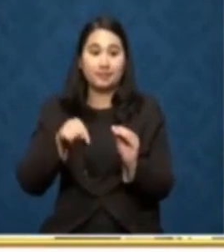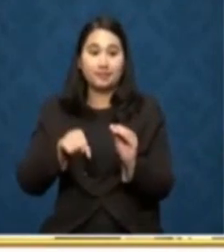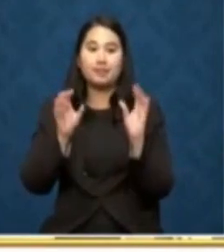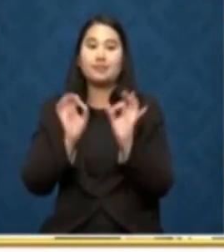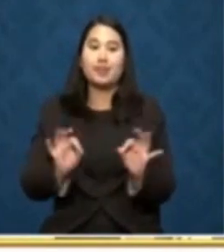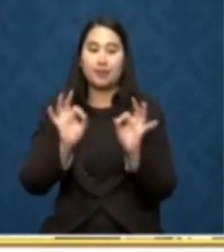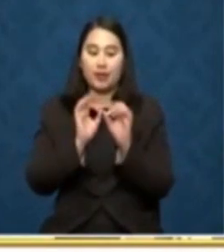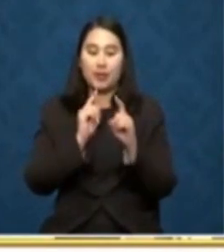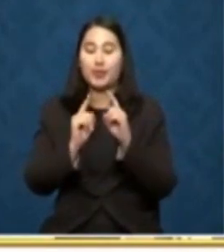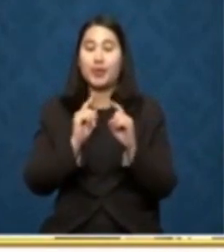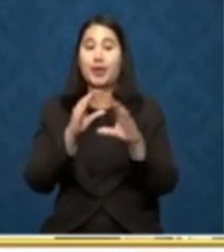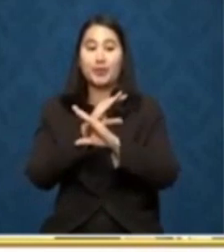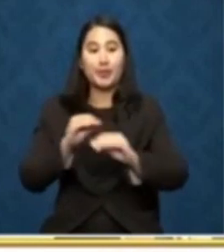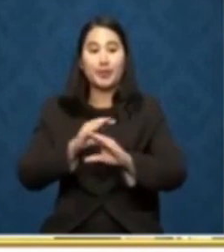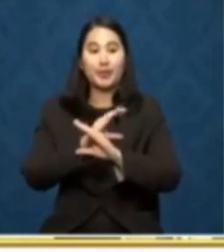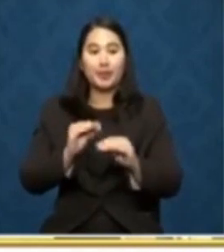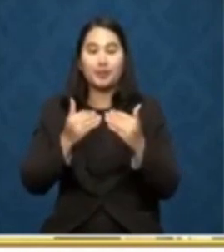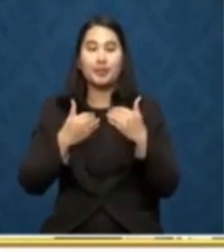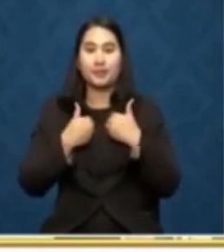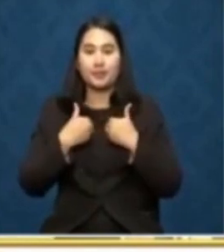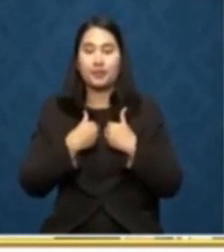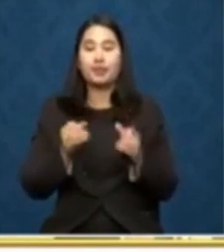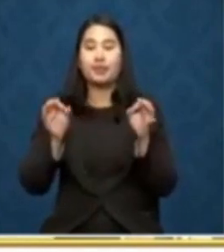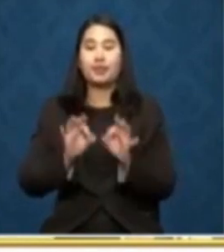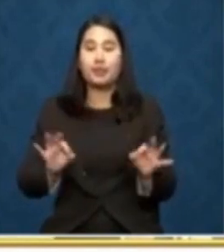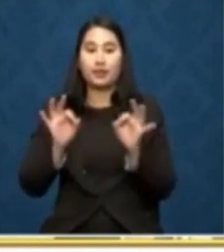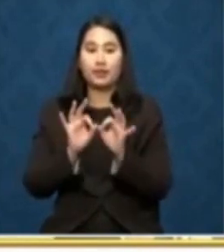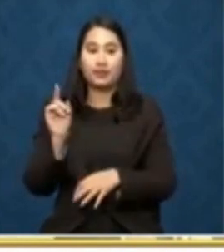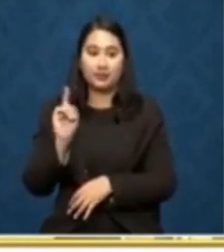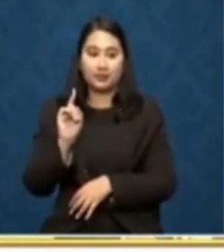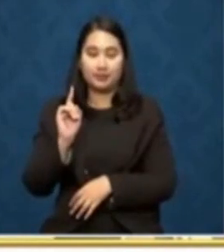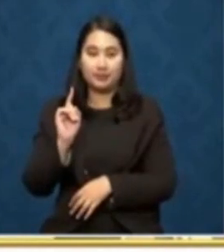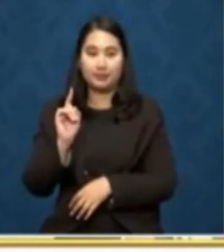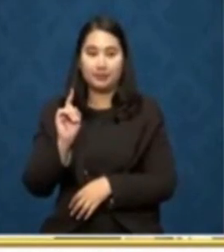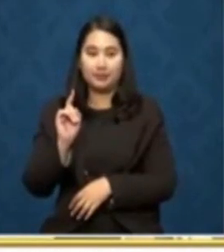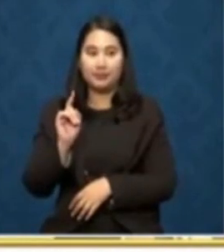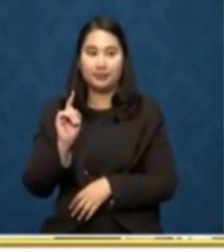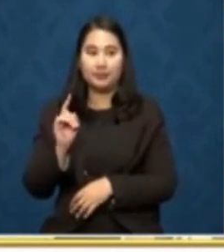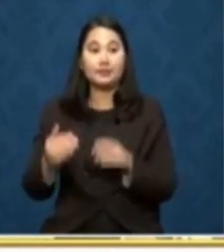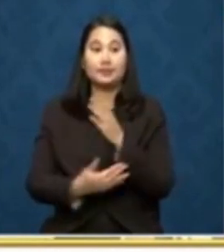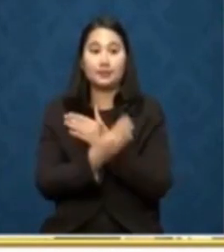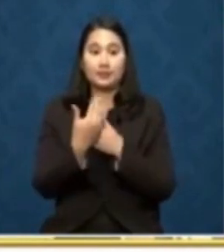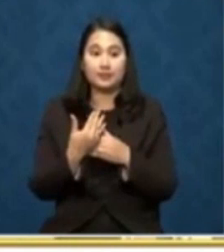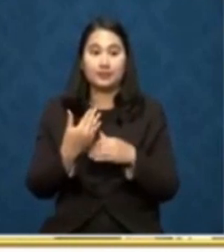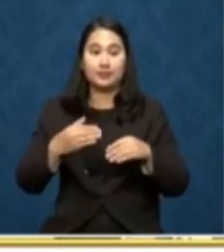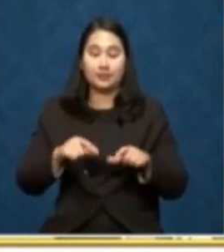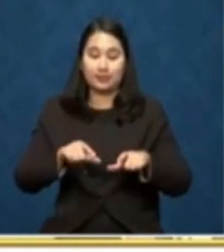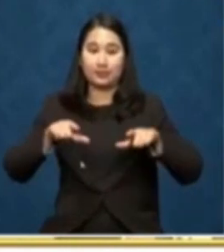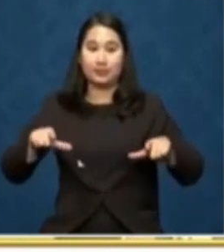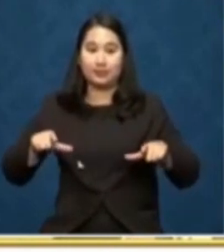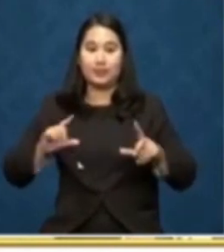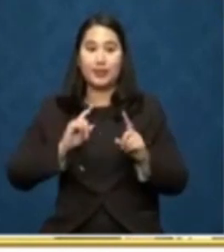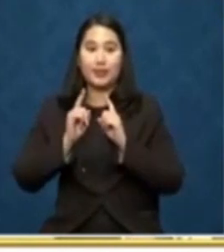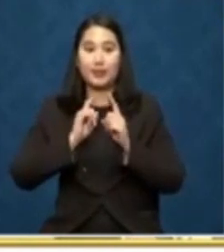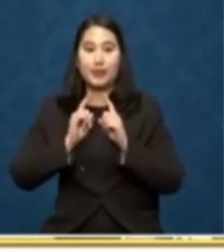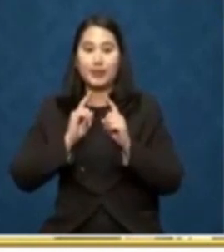เป็นพื้นที่ของการสณพื้นทของการพดคุยน่าจะเป็นพื้นที่ในการะขยายโอก